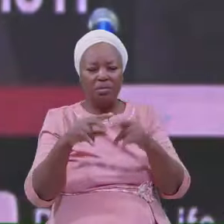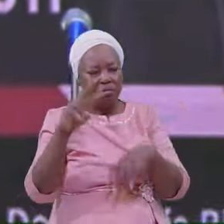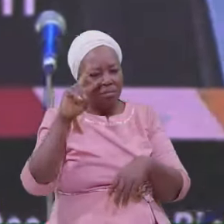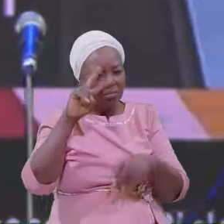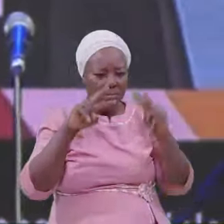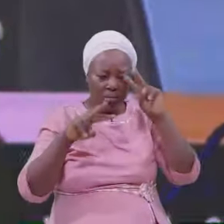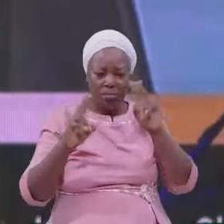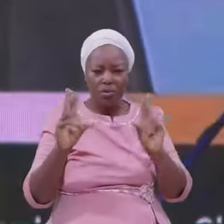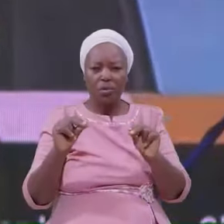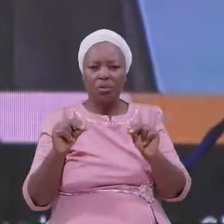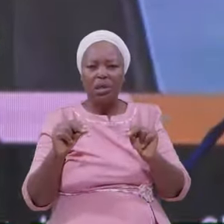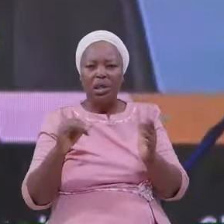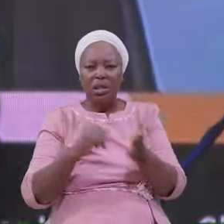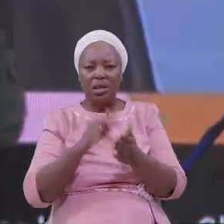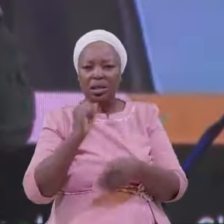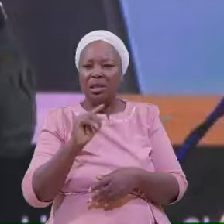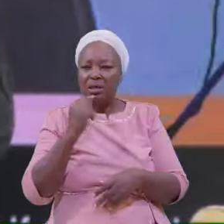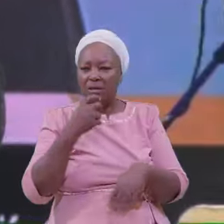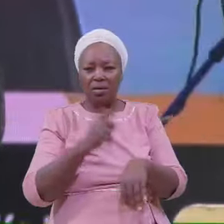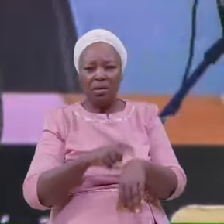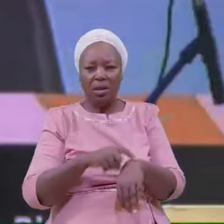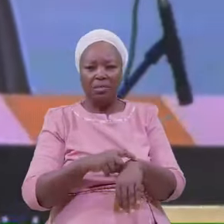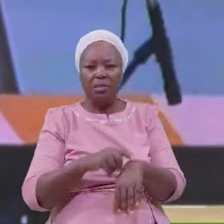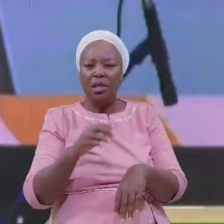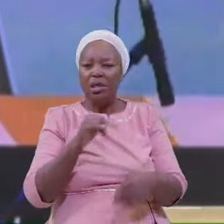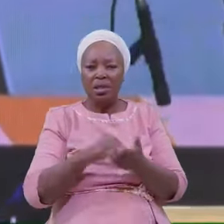Hinihintay ka ng Panginoon dito.